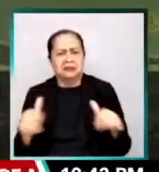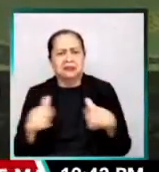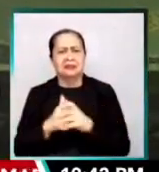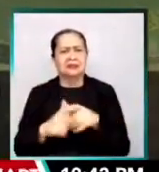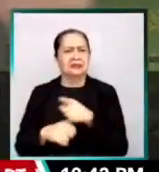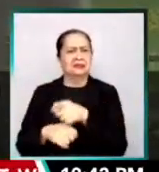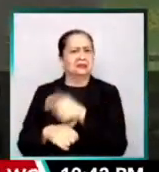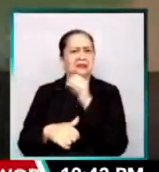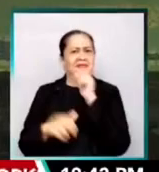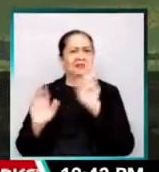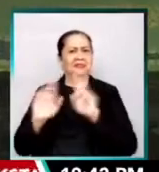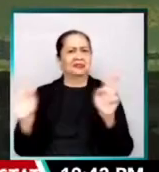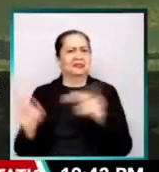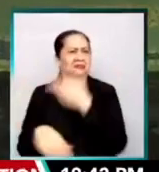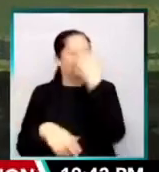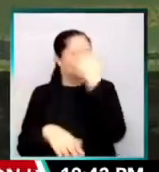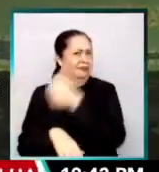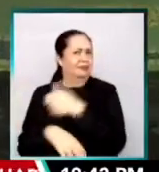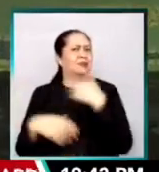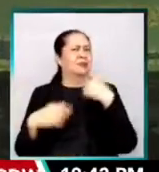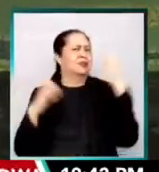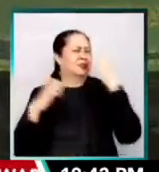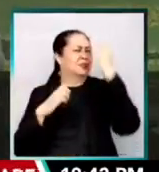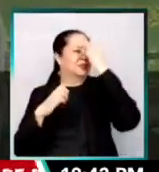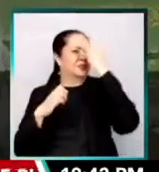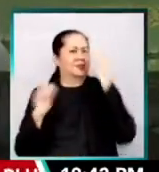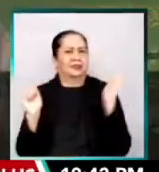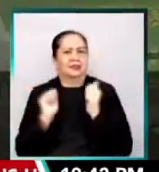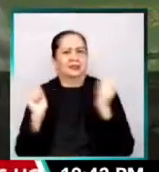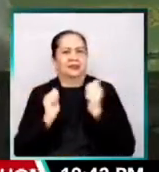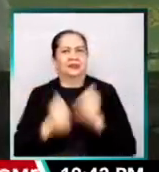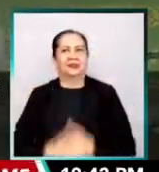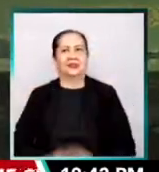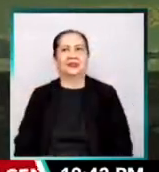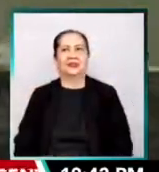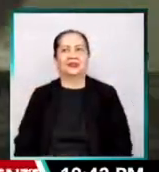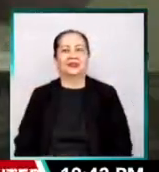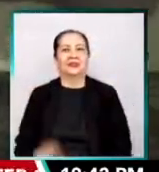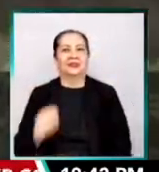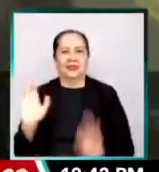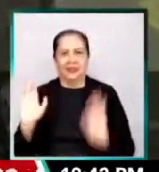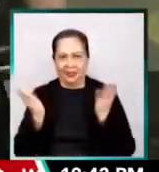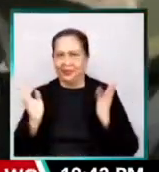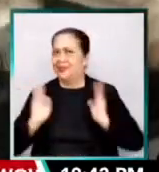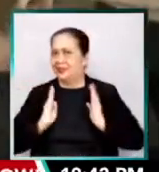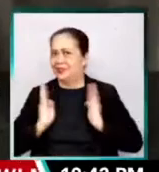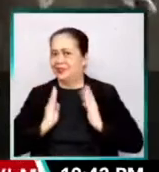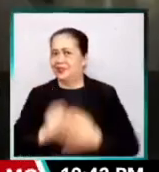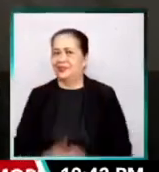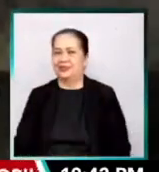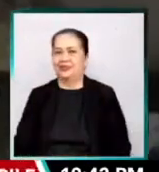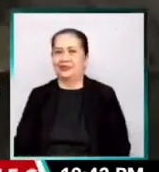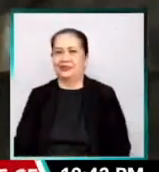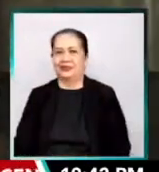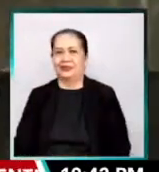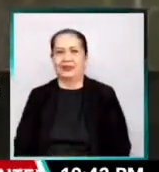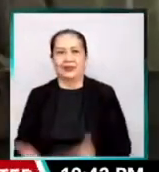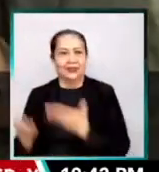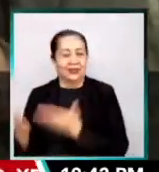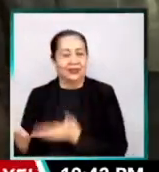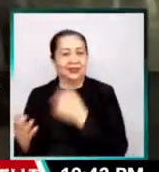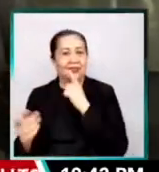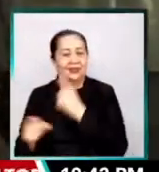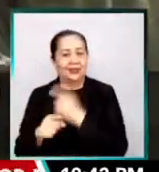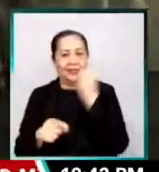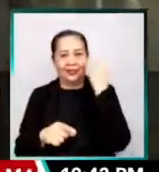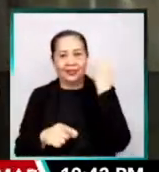pero na-anticipate ko na malamig. So parang nasa Baguio ako. Heto, at di natiis ng kaibigan nilang si John